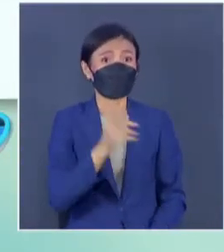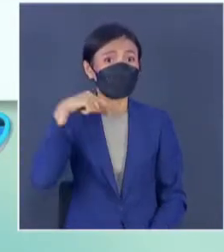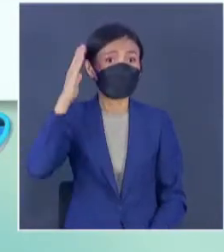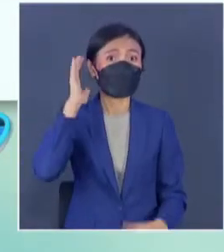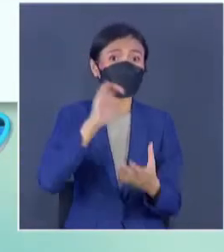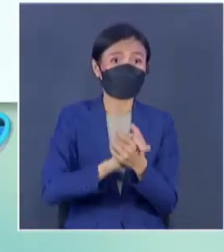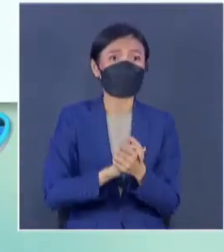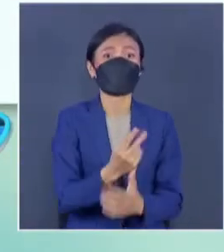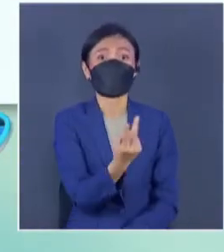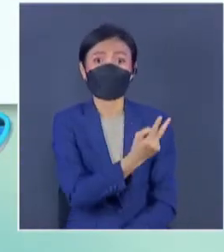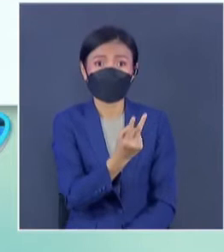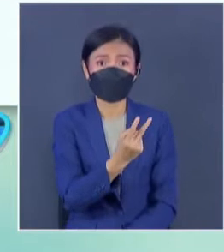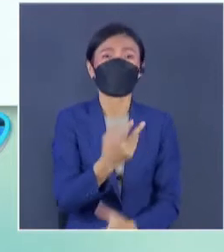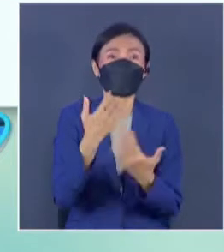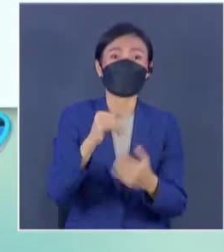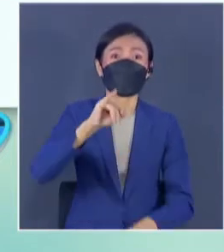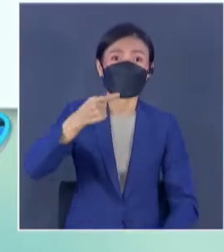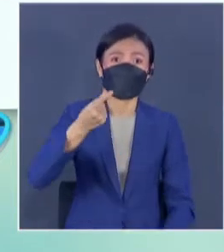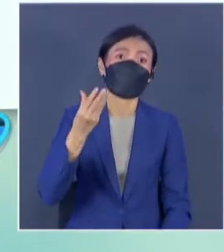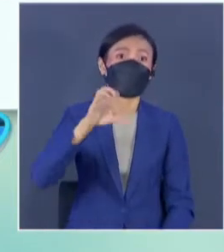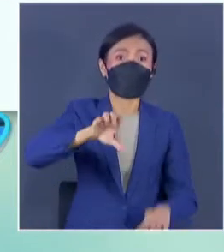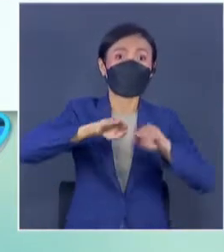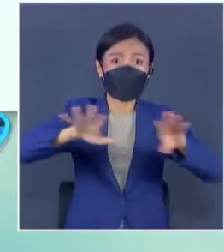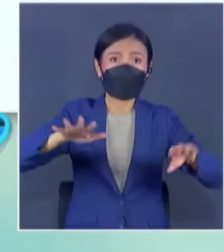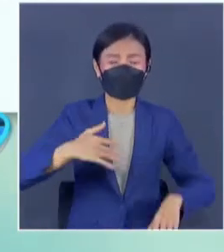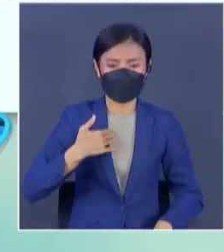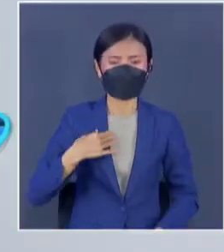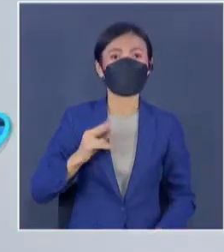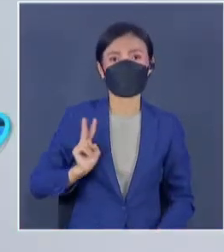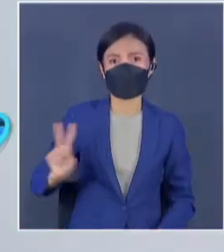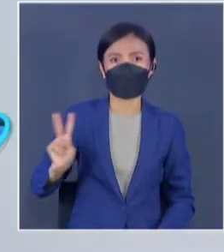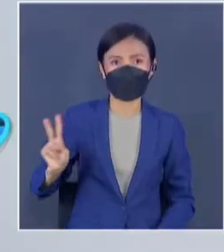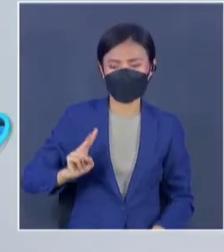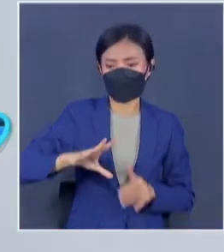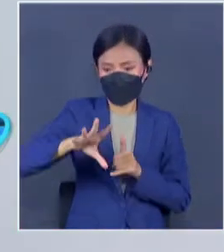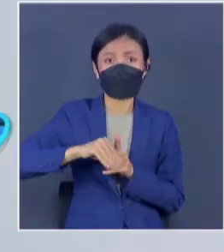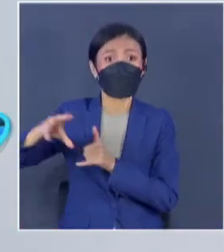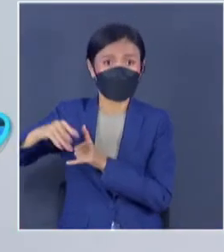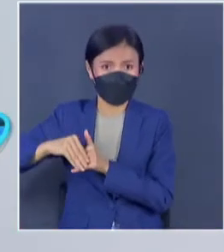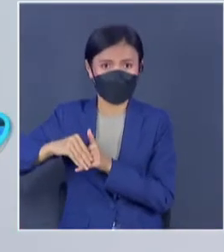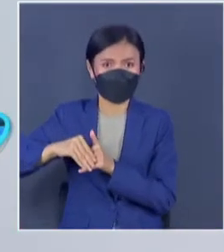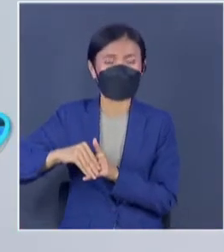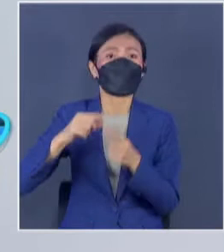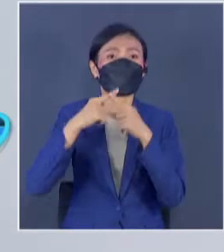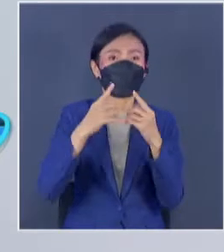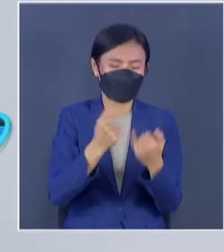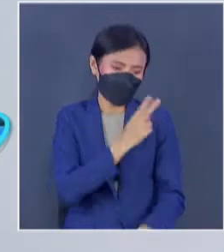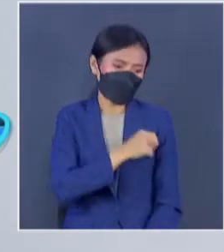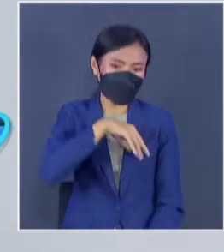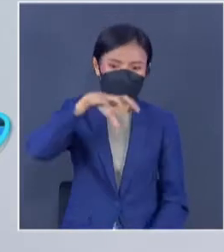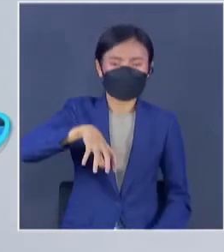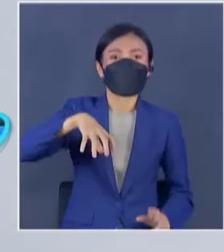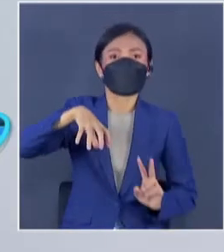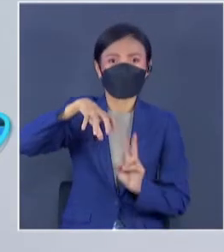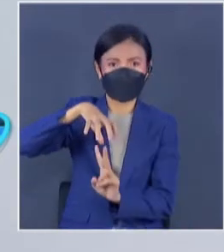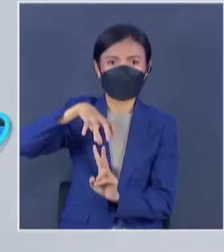พสต์ IG แจ้งข่าวว่าทั้งคู่ติดเชื้อโควิด-19 ด้วยเช่นกันแต่ได้เข้ารับการรักษาตัวที่โรงพยาบาลแล้วและก็ขอแจ้ง